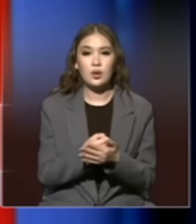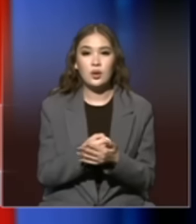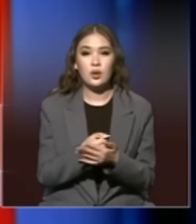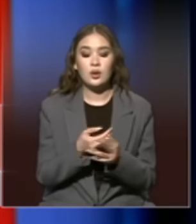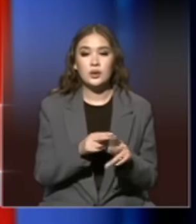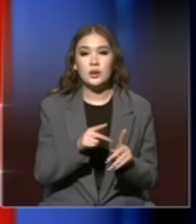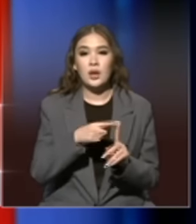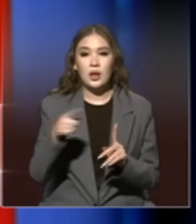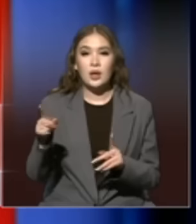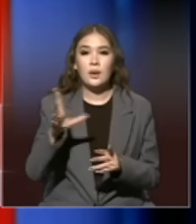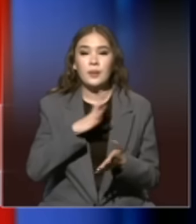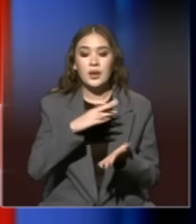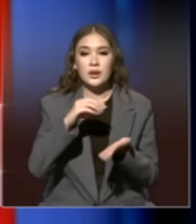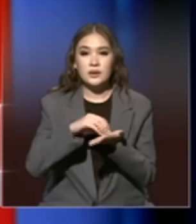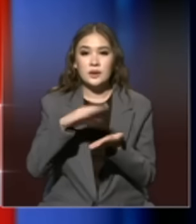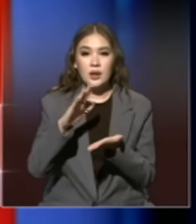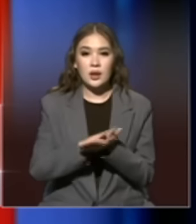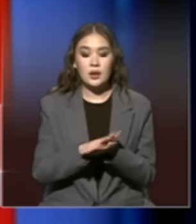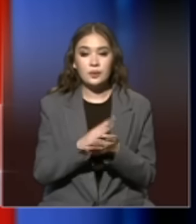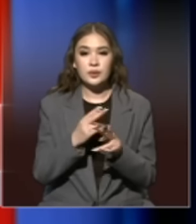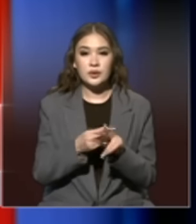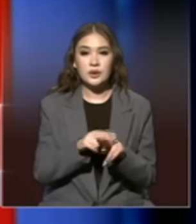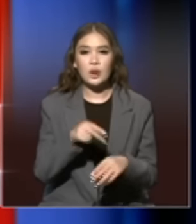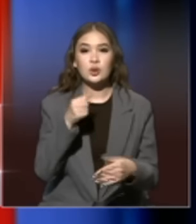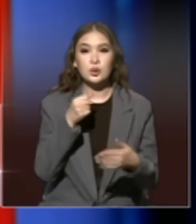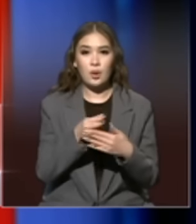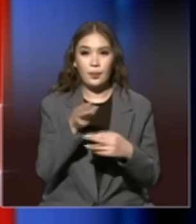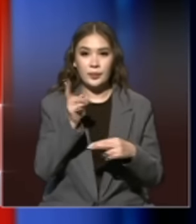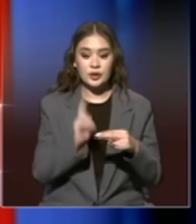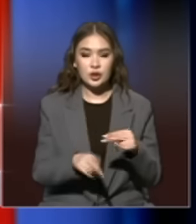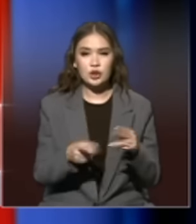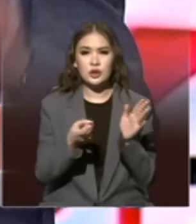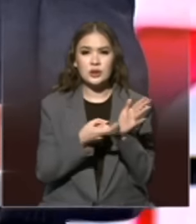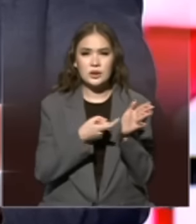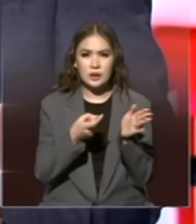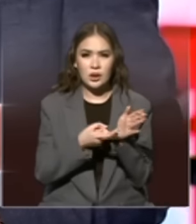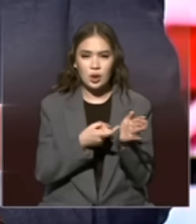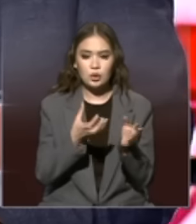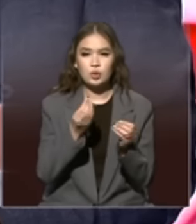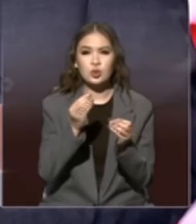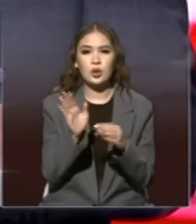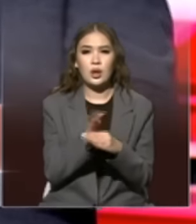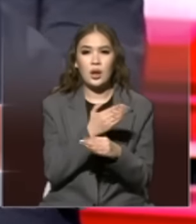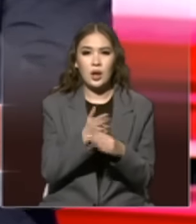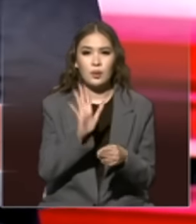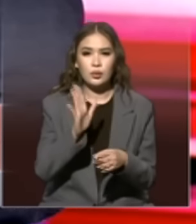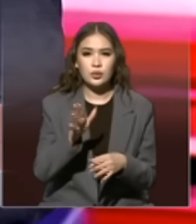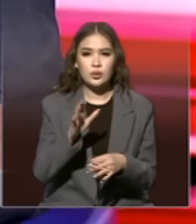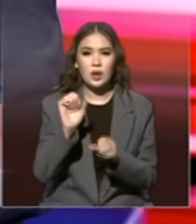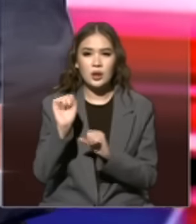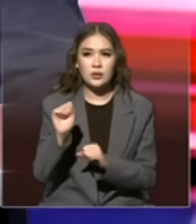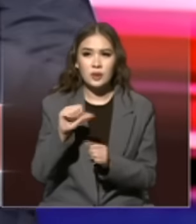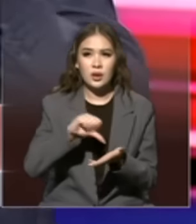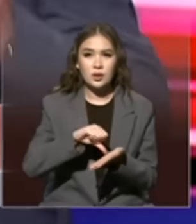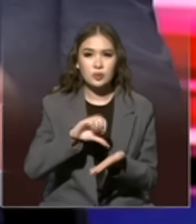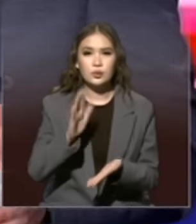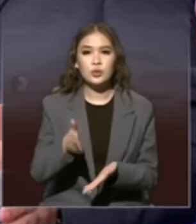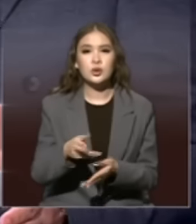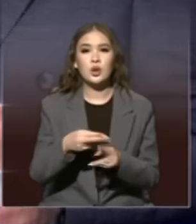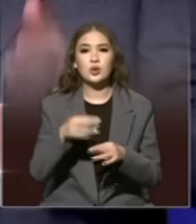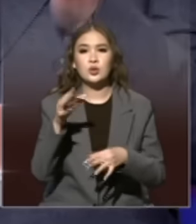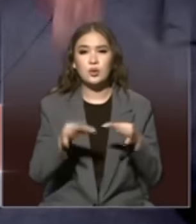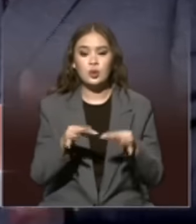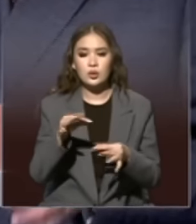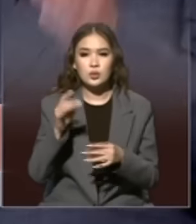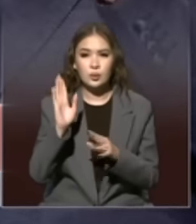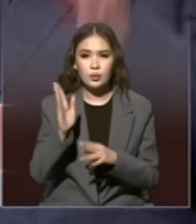ердерге тіркелгеннен бастап, сол жаңағы біткенше тергеуге дейін, тергеуге бөлек қатысады адвокаттар, сотқа бөлек қатысады, апелляцияға бөлек